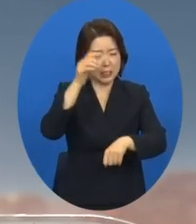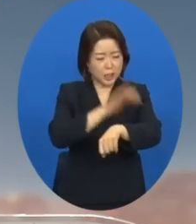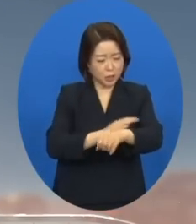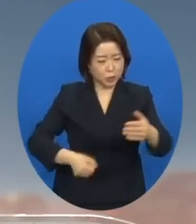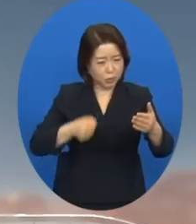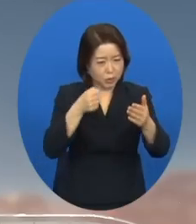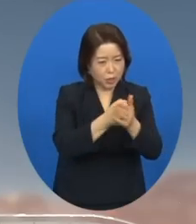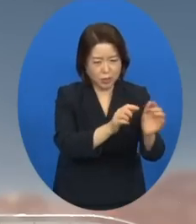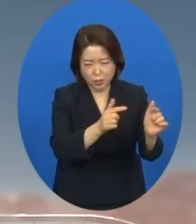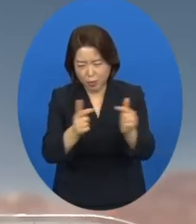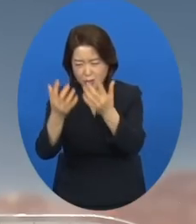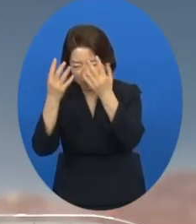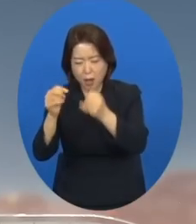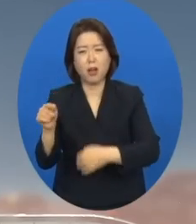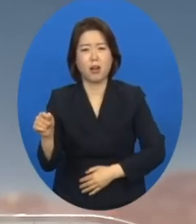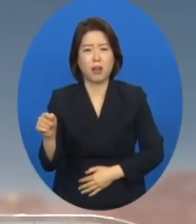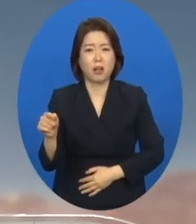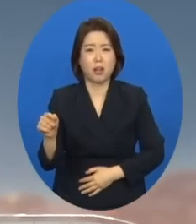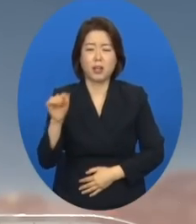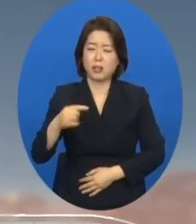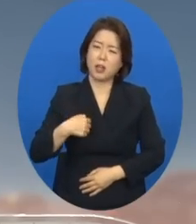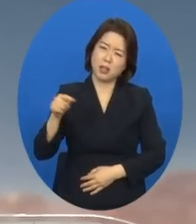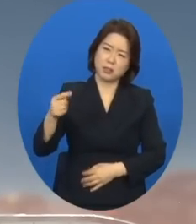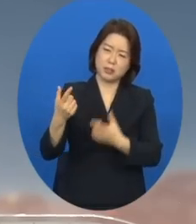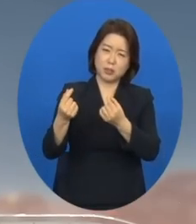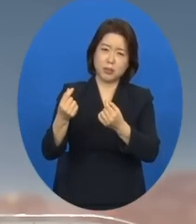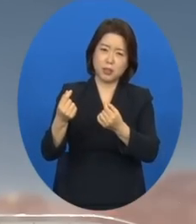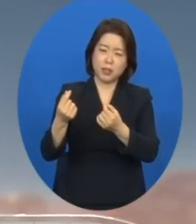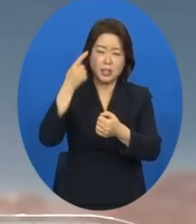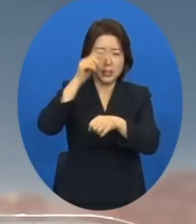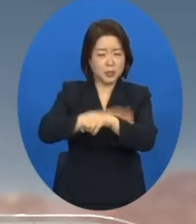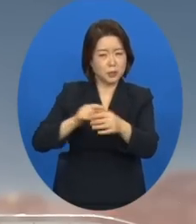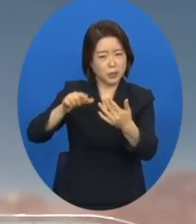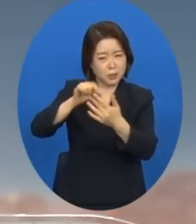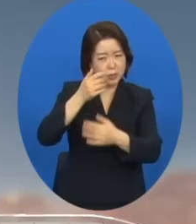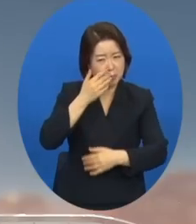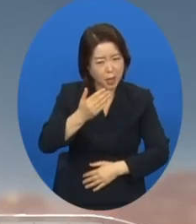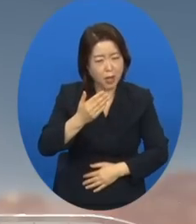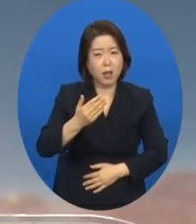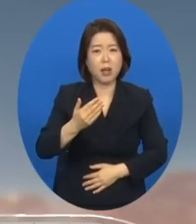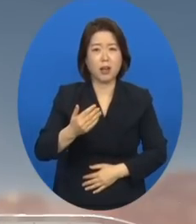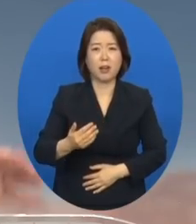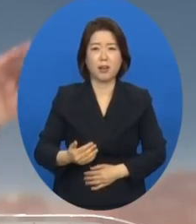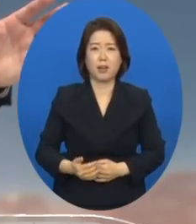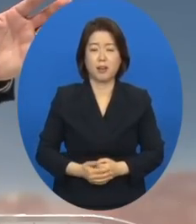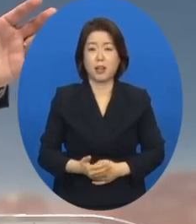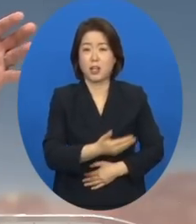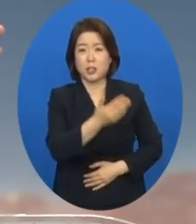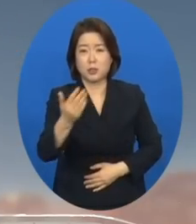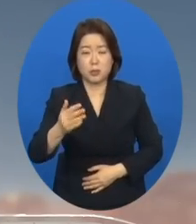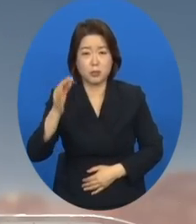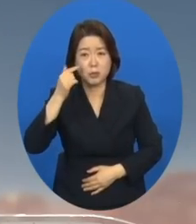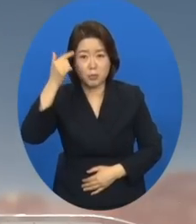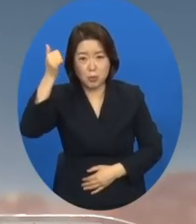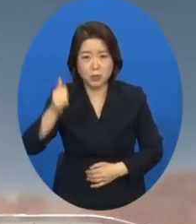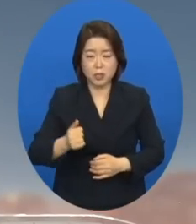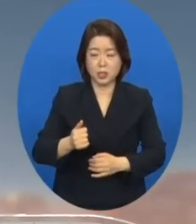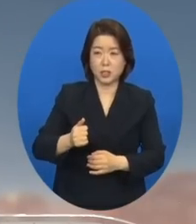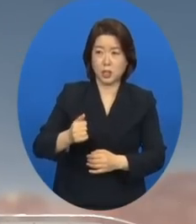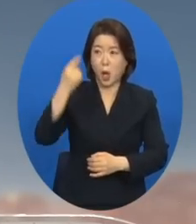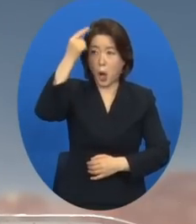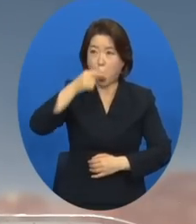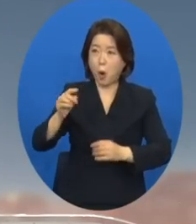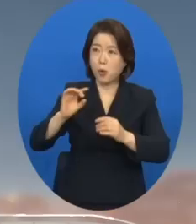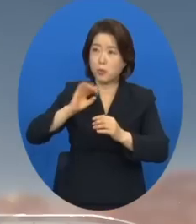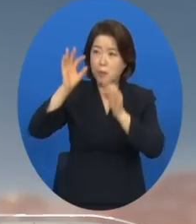지혜로운 결정들이 참 많았거든요 내가 그렇게 지혜롭게 선택할 수 있을까 그러면 목사님 그냥 외모만 봐도